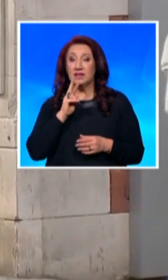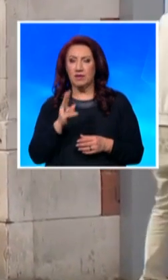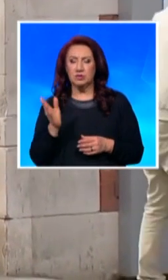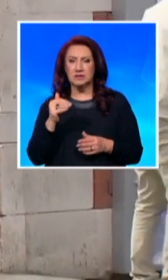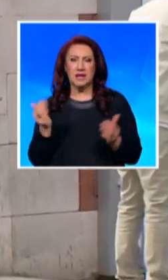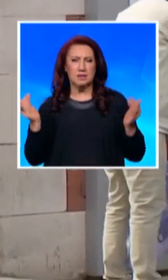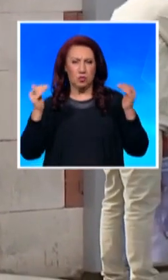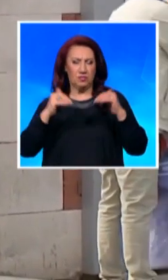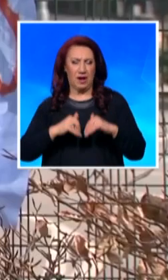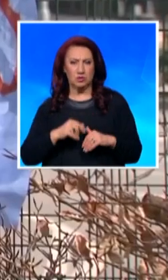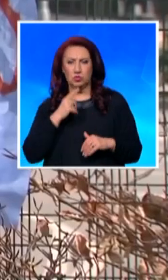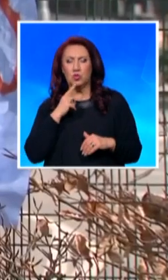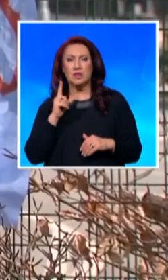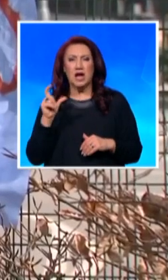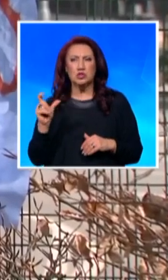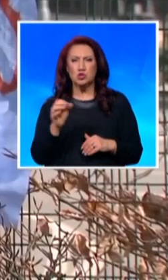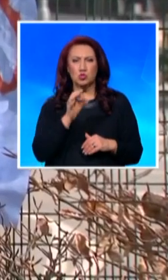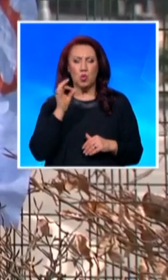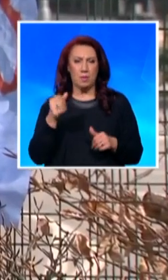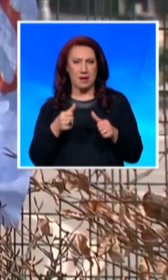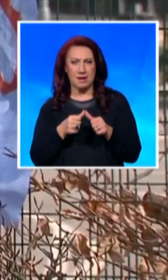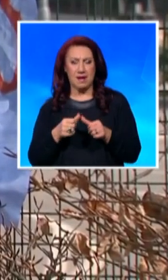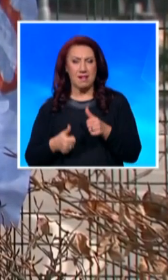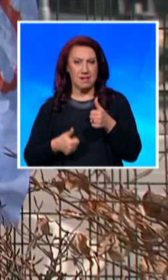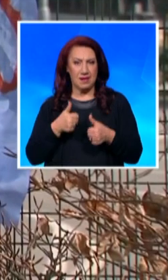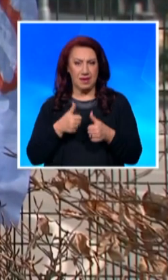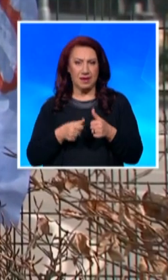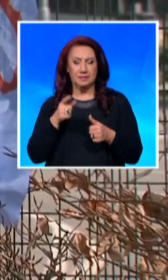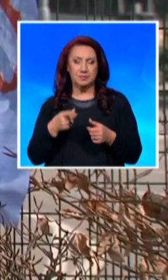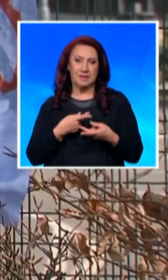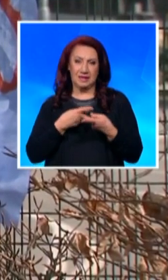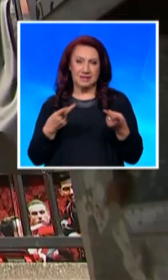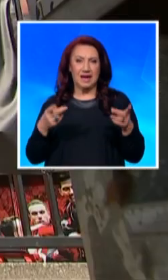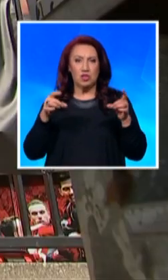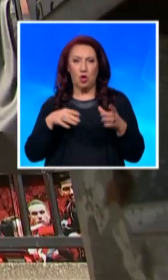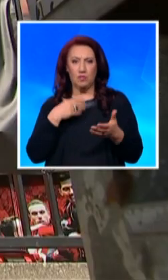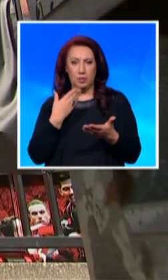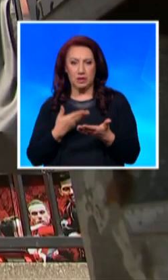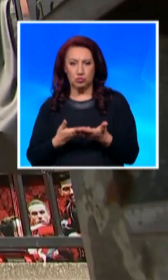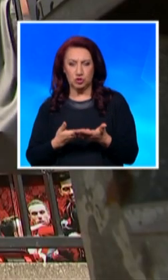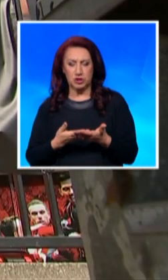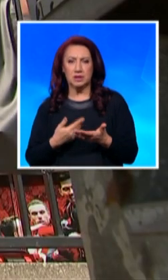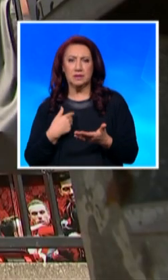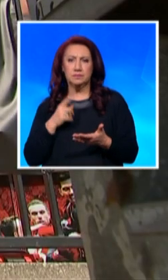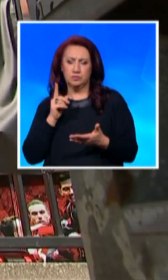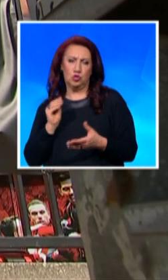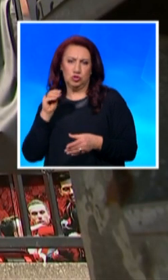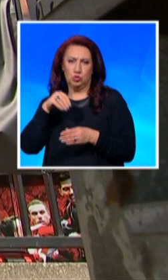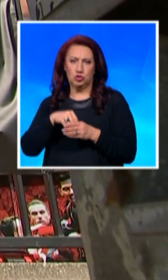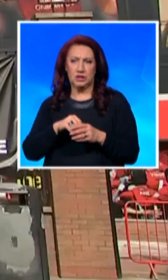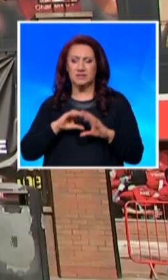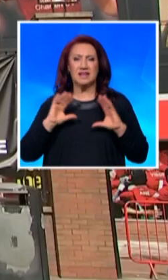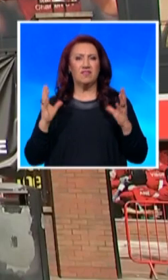на суперлига от компанията А22 разкриха новото си предложение. Една от промените е, че достъп ще имат всички до турнира, не